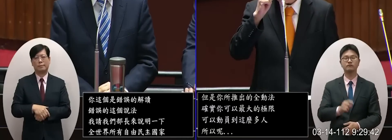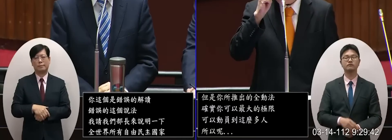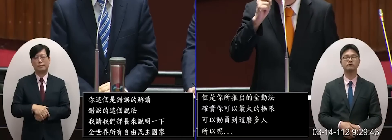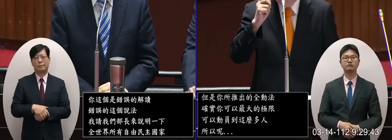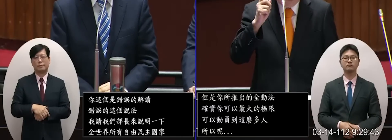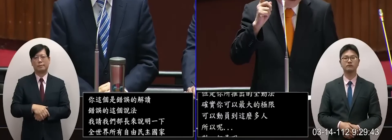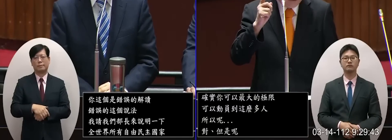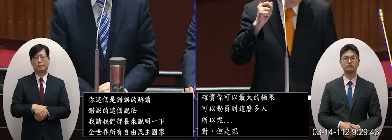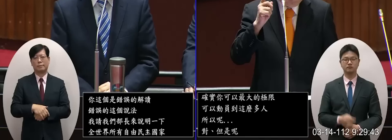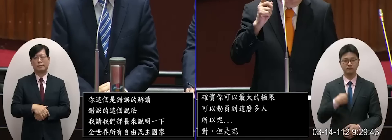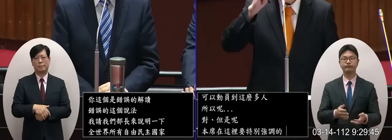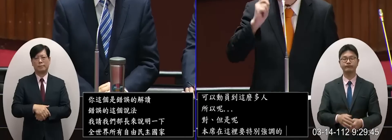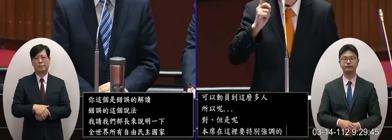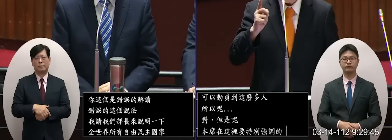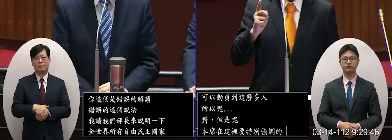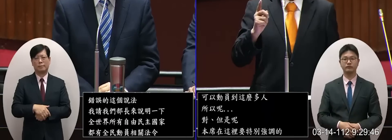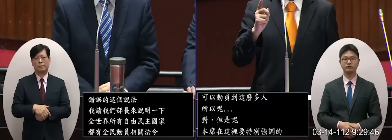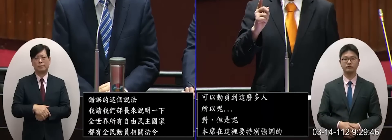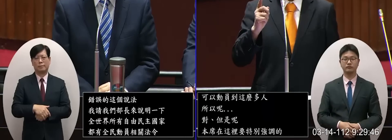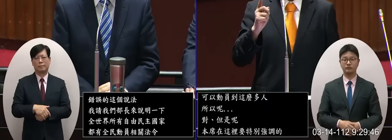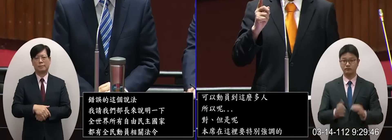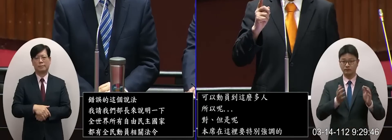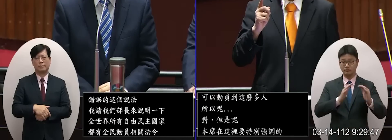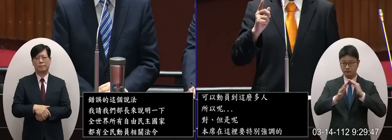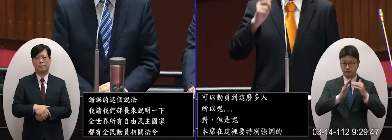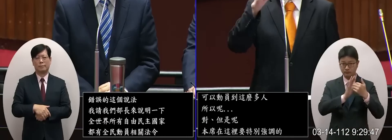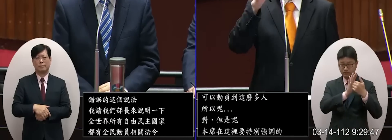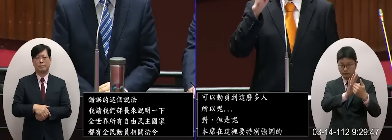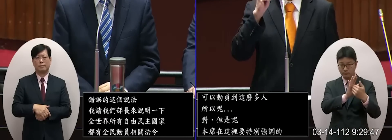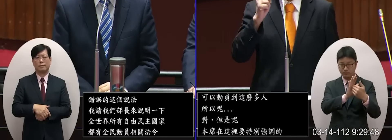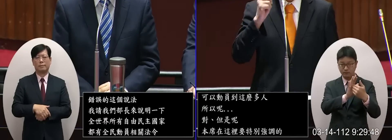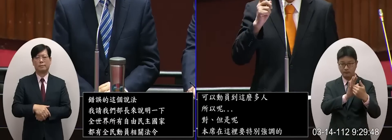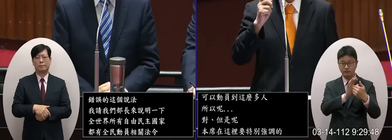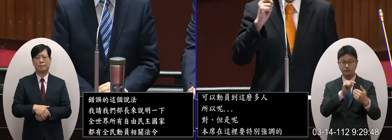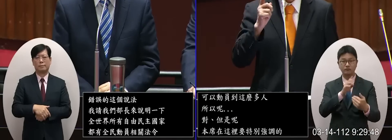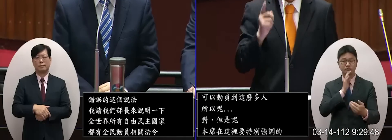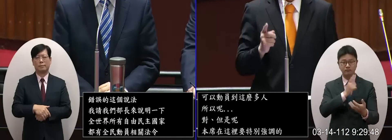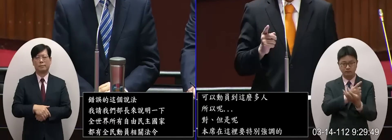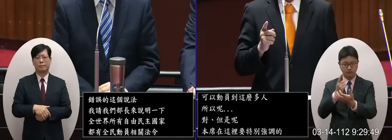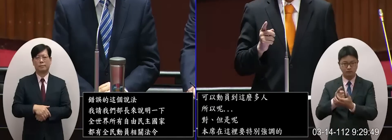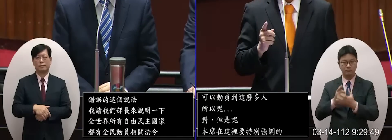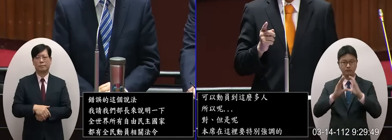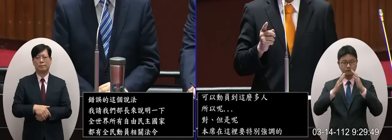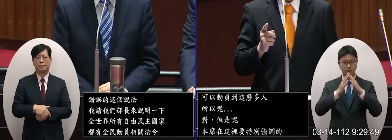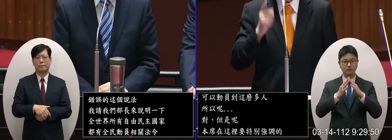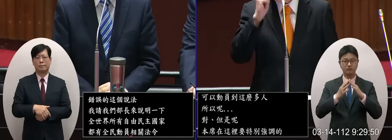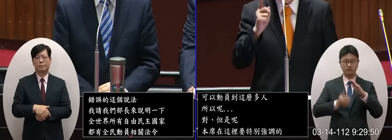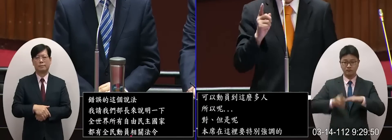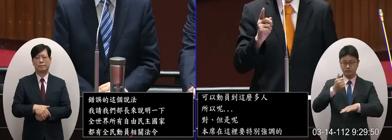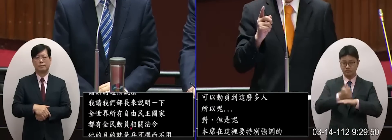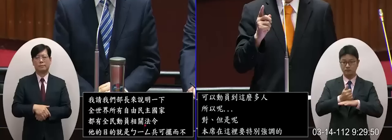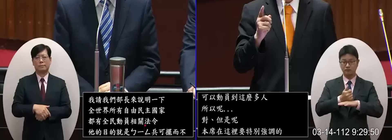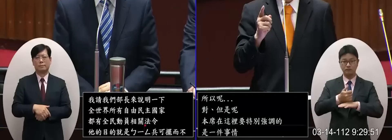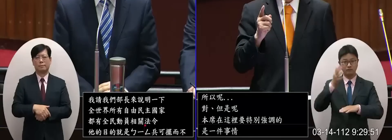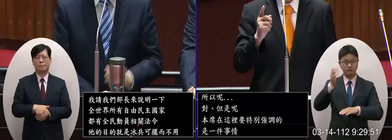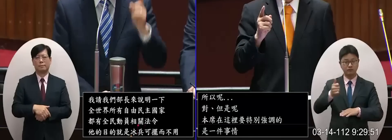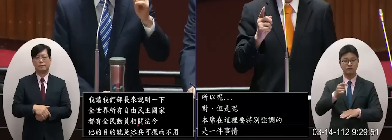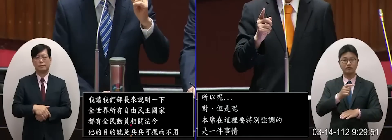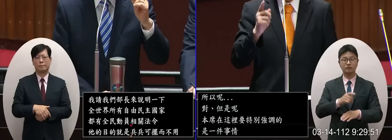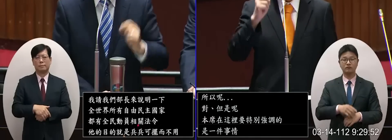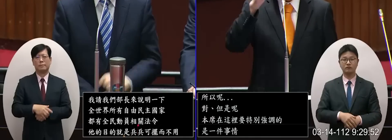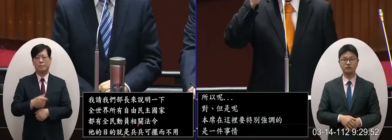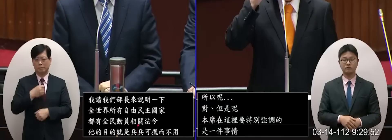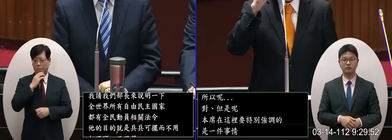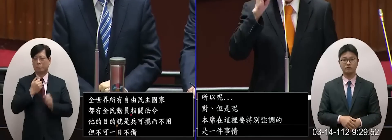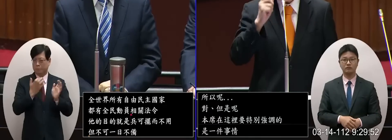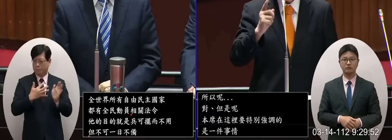调的是一件事情，避战是每一个国家执政者避战， 要